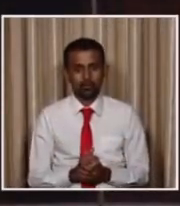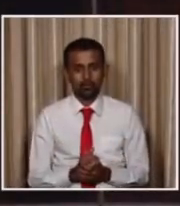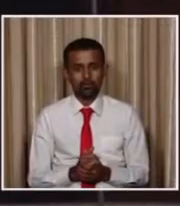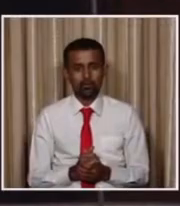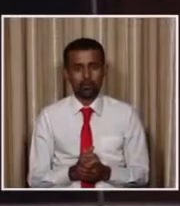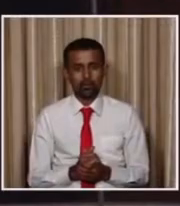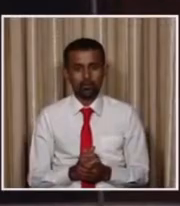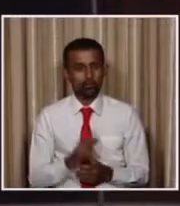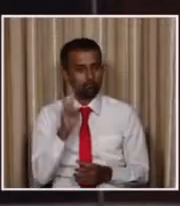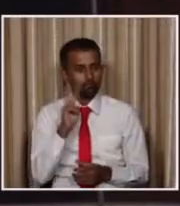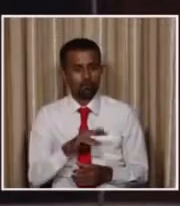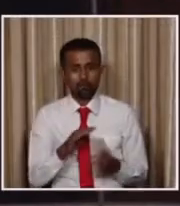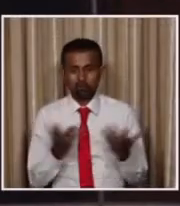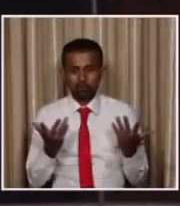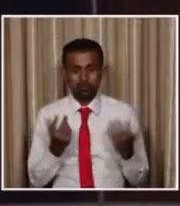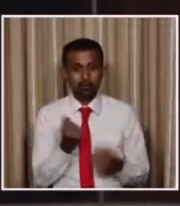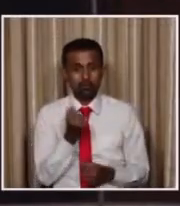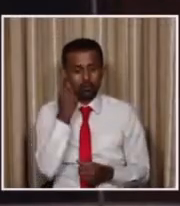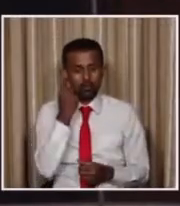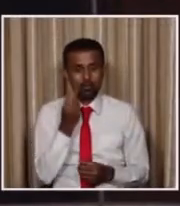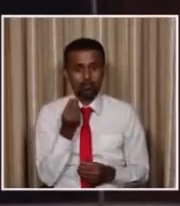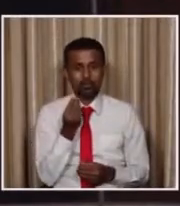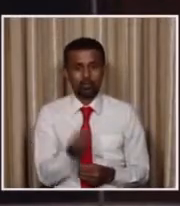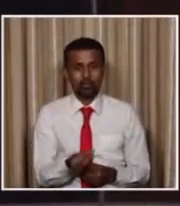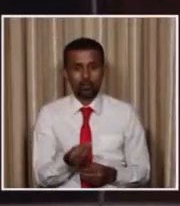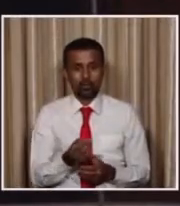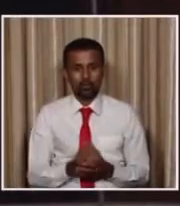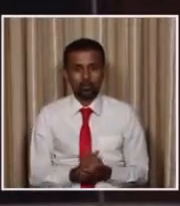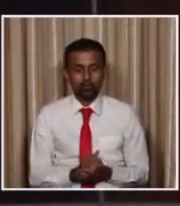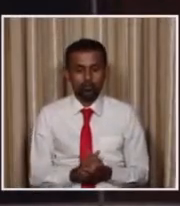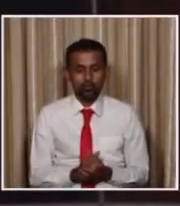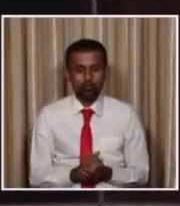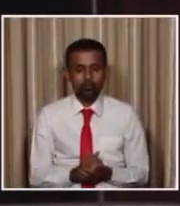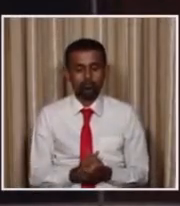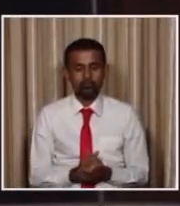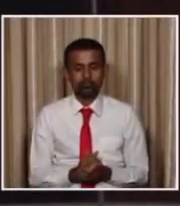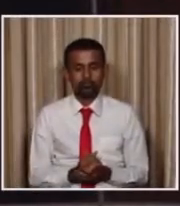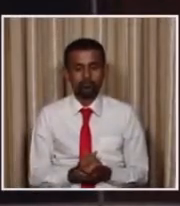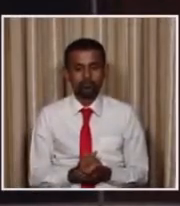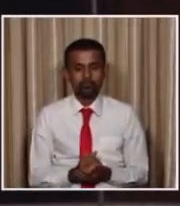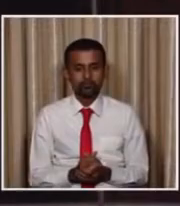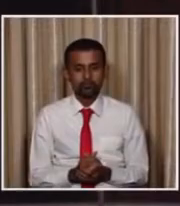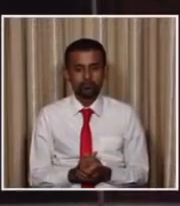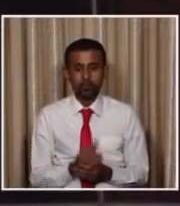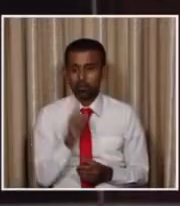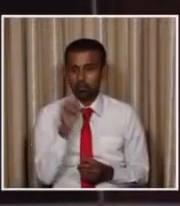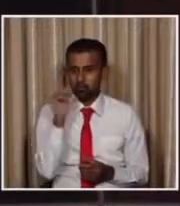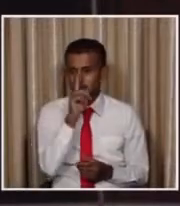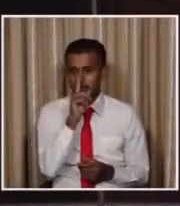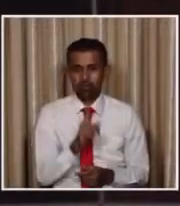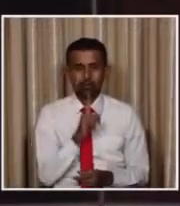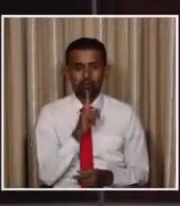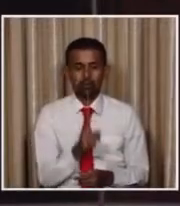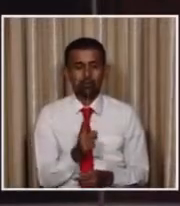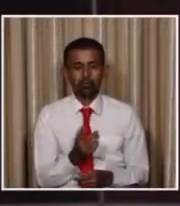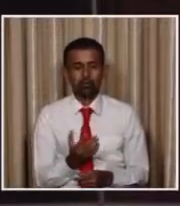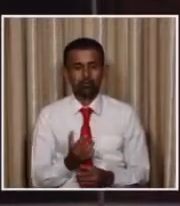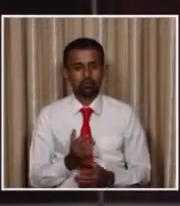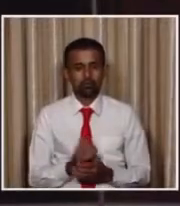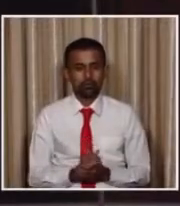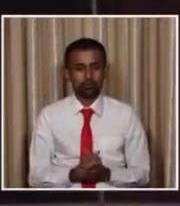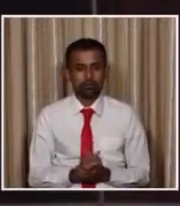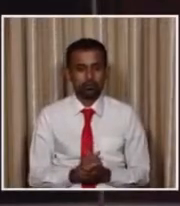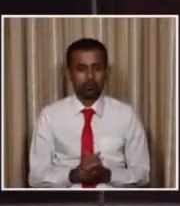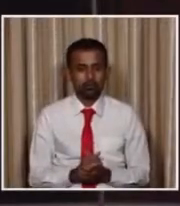viswasa bange pilibanda yojanawedi kathanayakathumata irihiva mulima kiyannata awashyai